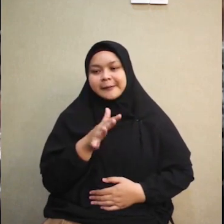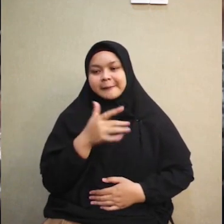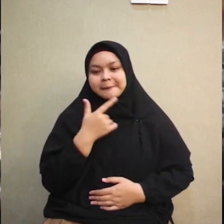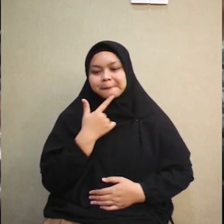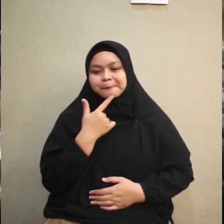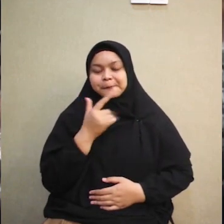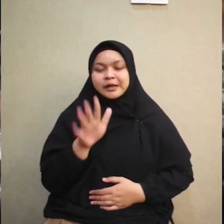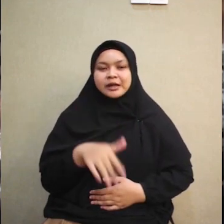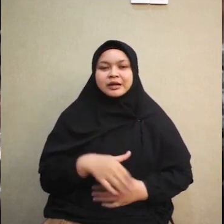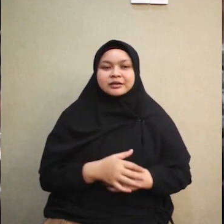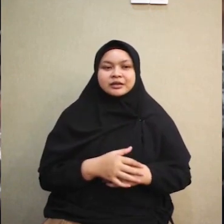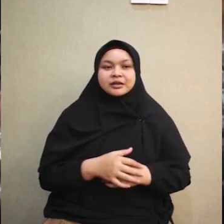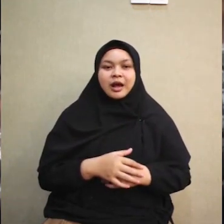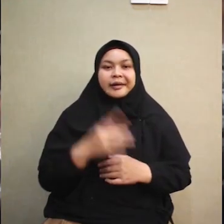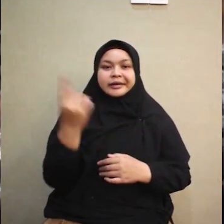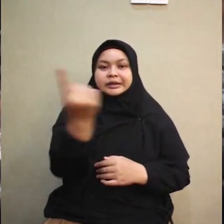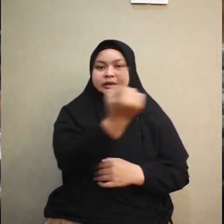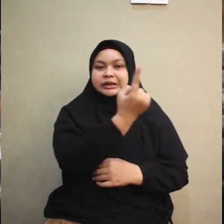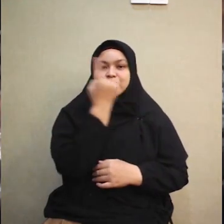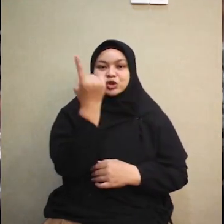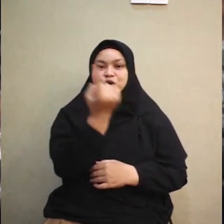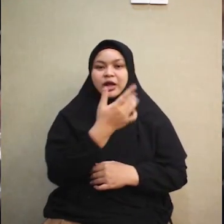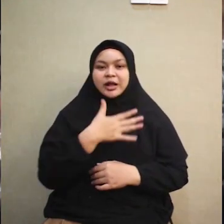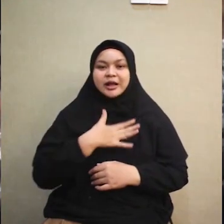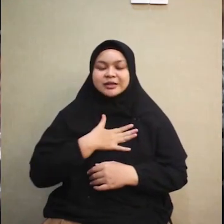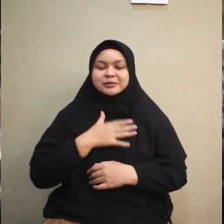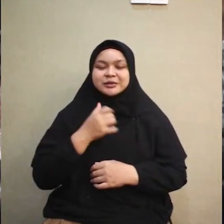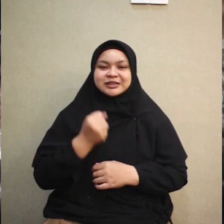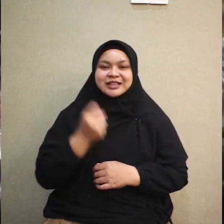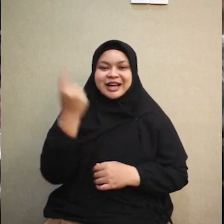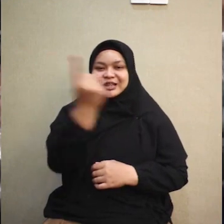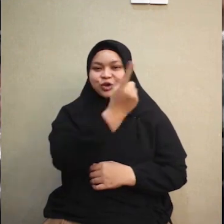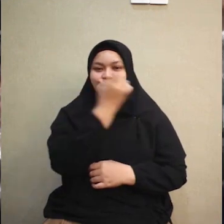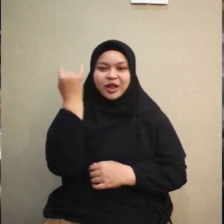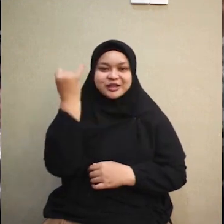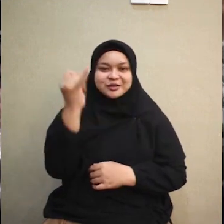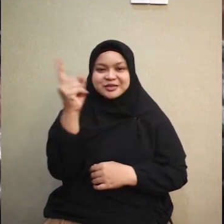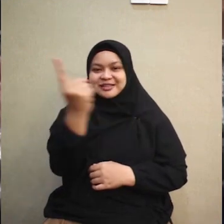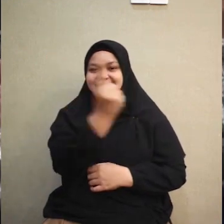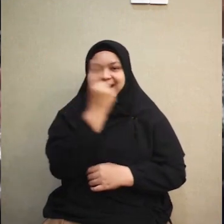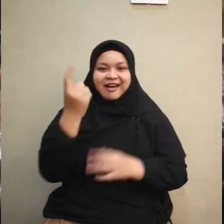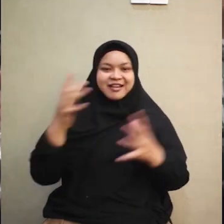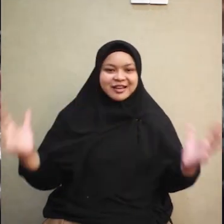Mas Syafi'i nasionalisme saya itu tergugah gitu ya